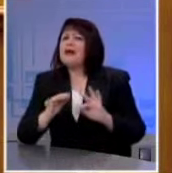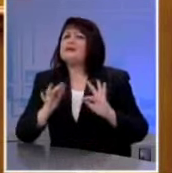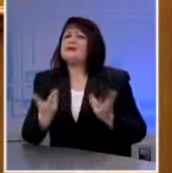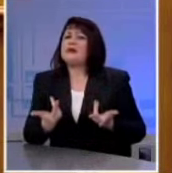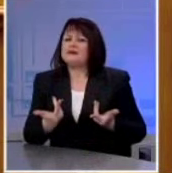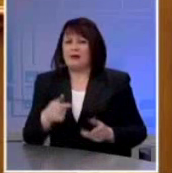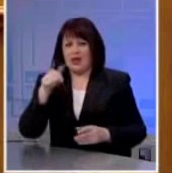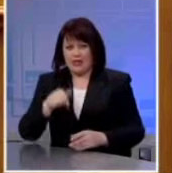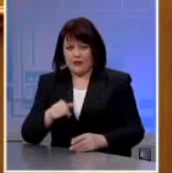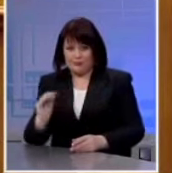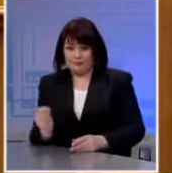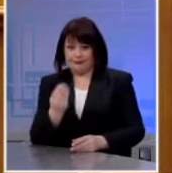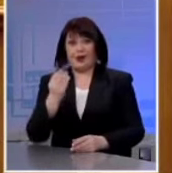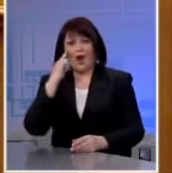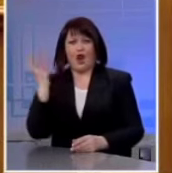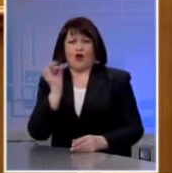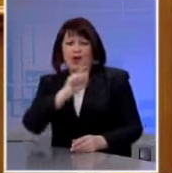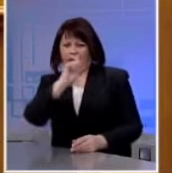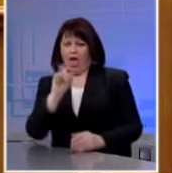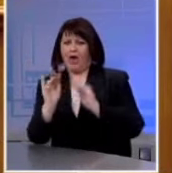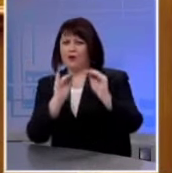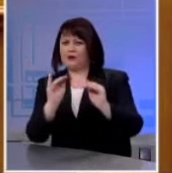εξής ερωτήματα, ευλόγως προκύπτουν.